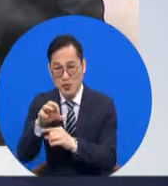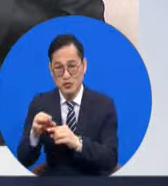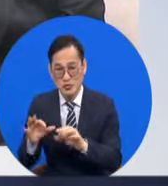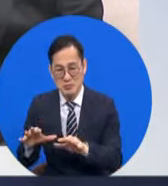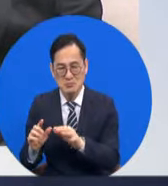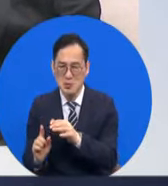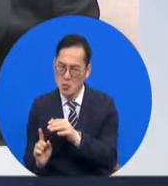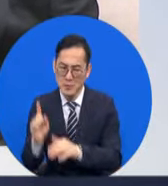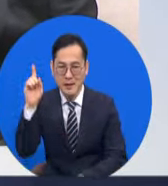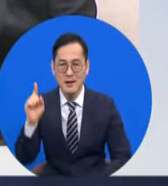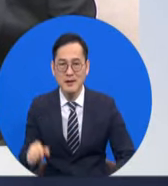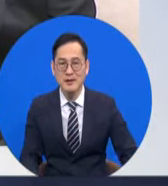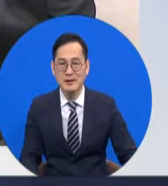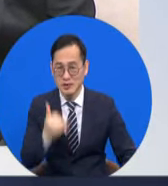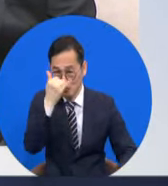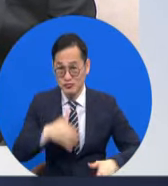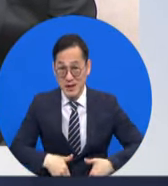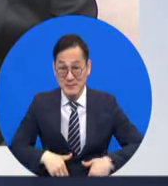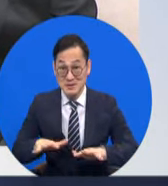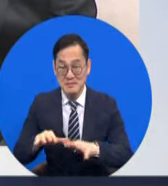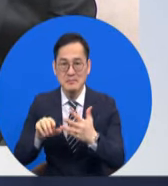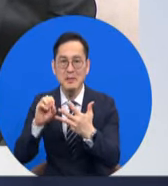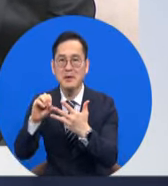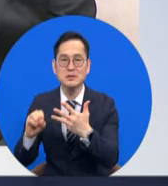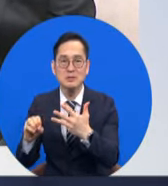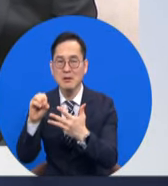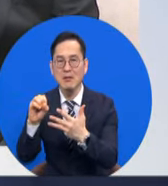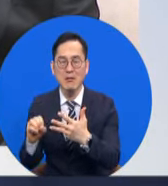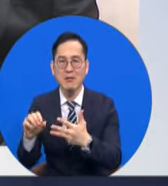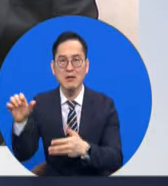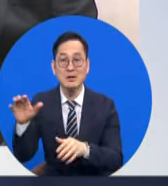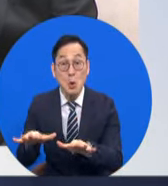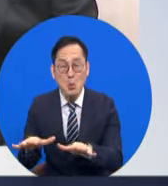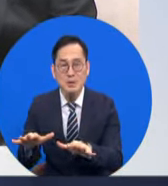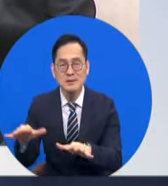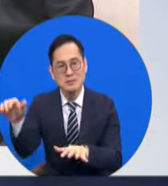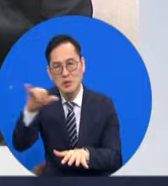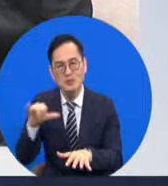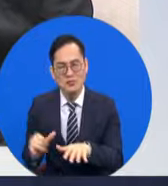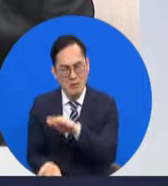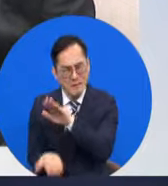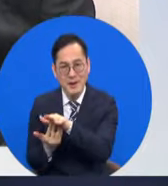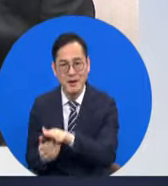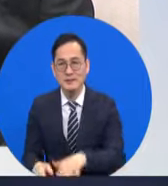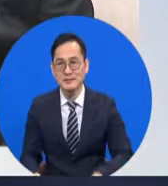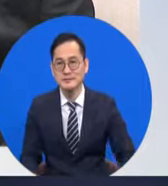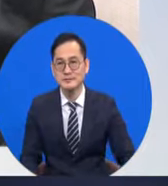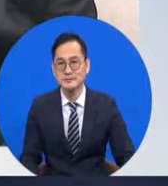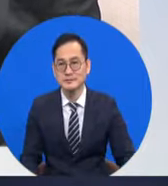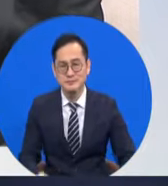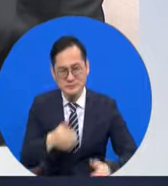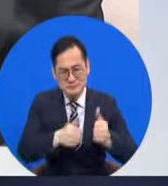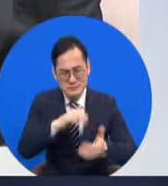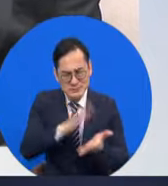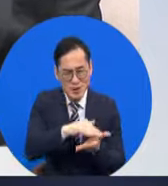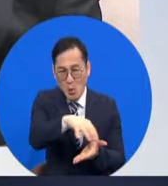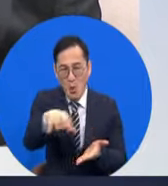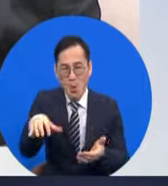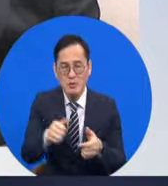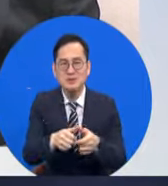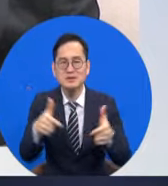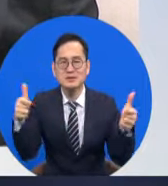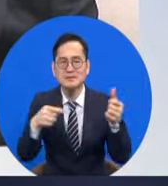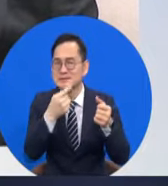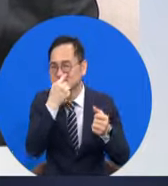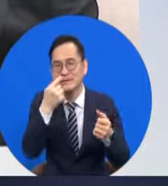투표율이 네. 특히 이제 충남 같은 경우가 네. 8.0% 네. 전국 최고. 이제 그런 정도면 초박빙 지역이 늘고 있다 막바지에